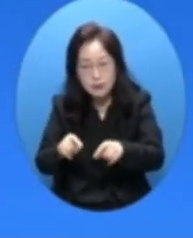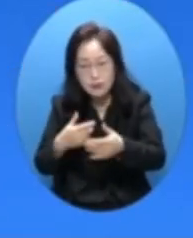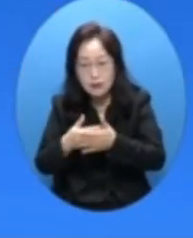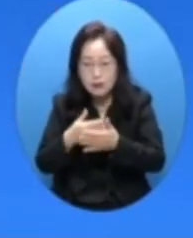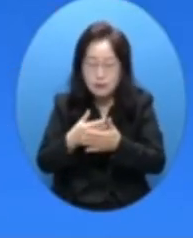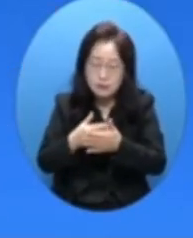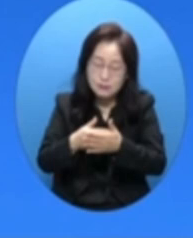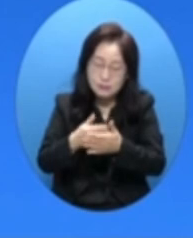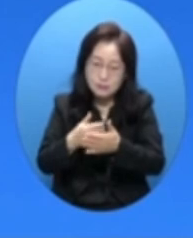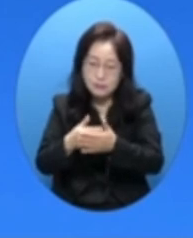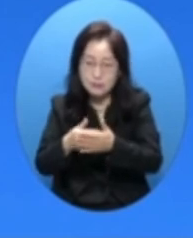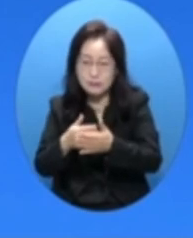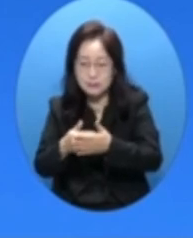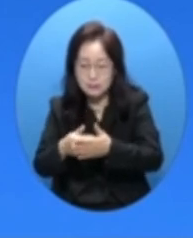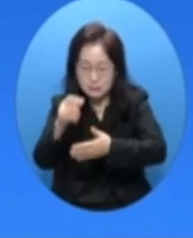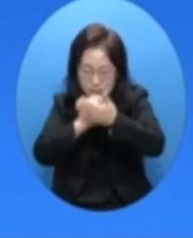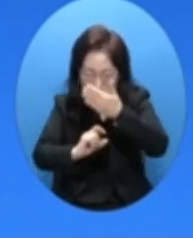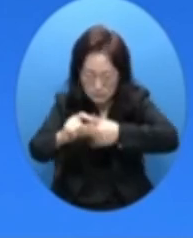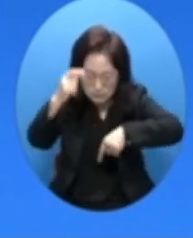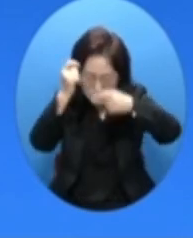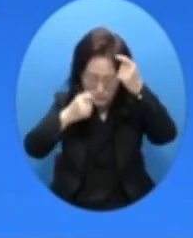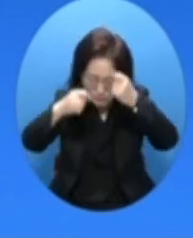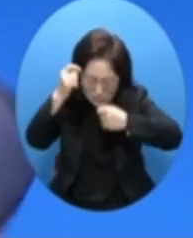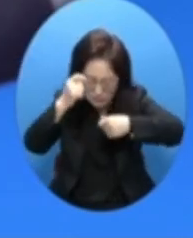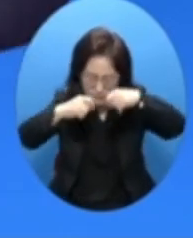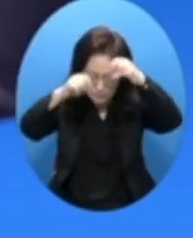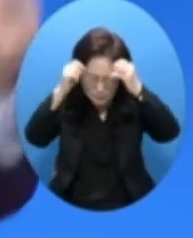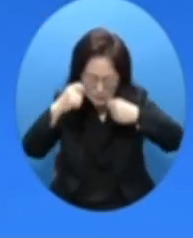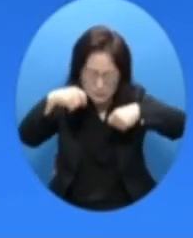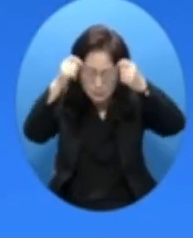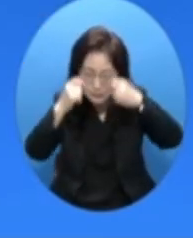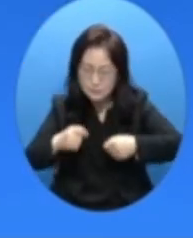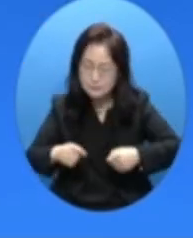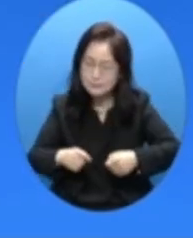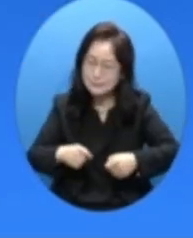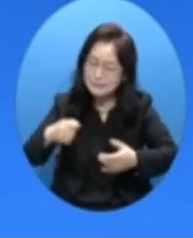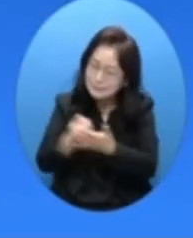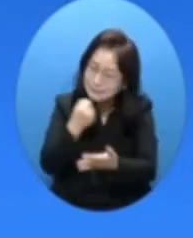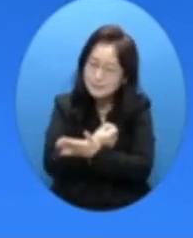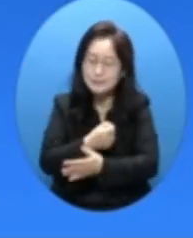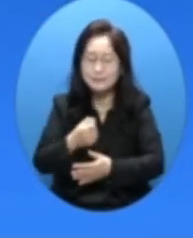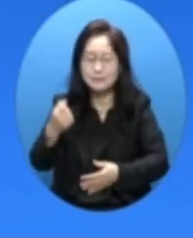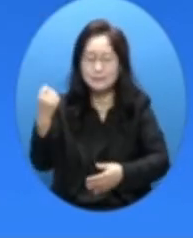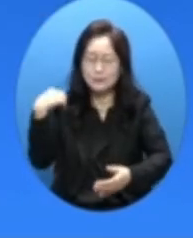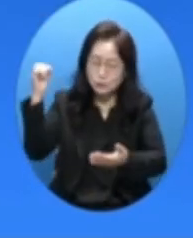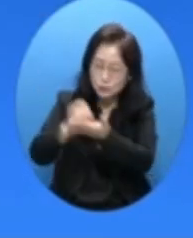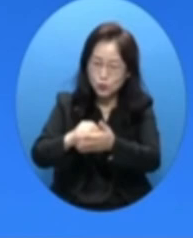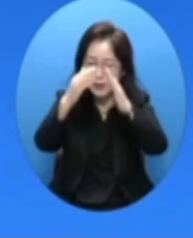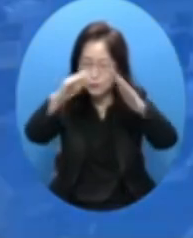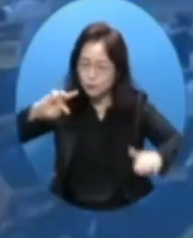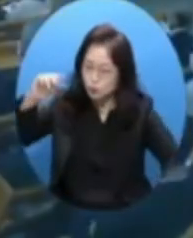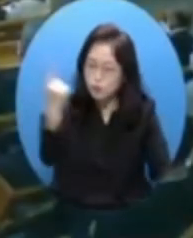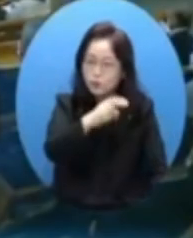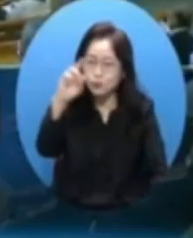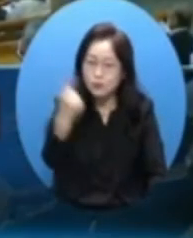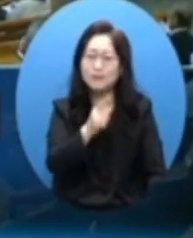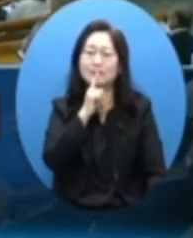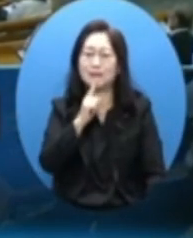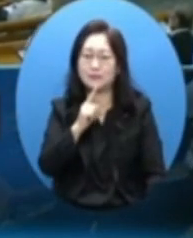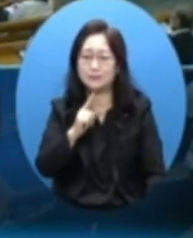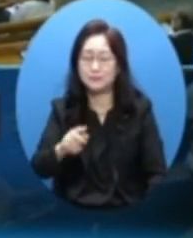떨면서 밤새 톡 하고 울며 다시 우리 종살이 하던 에고로 돌아가자고 말했던 것입니다 민주기